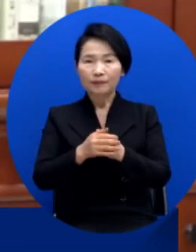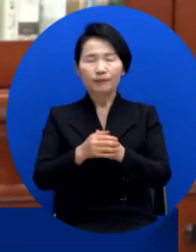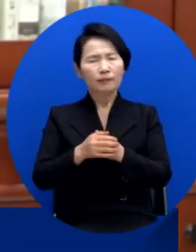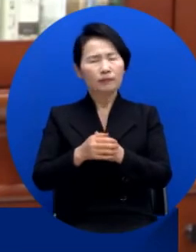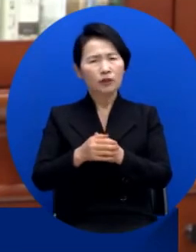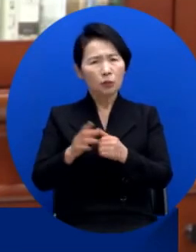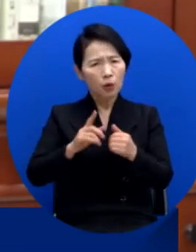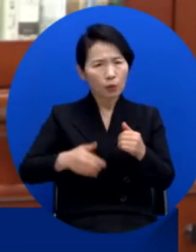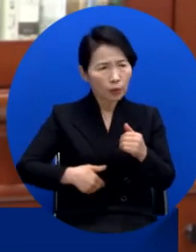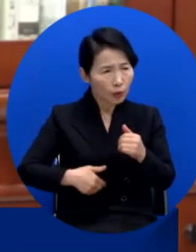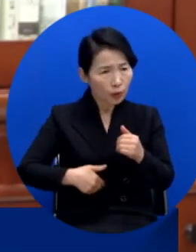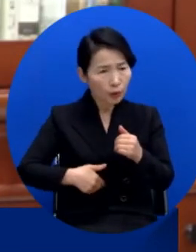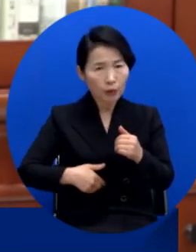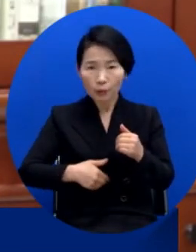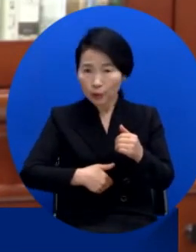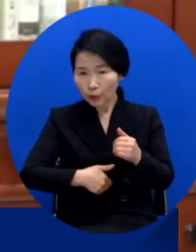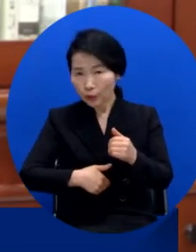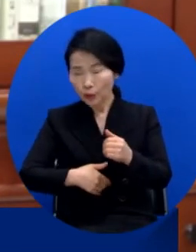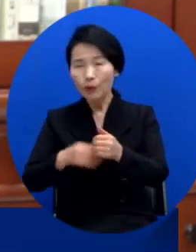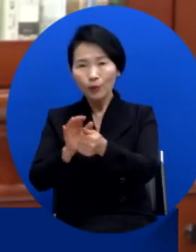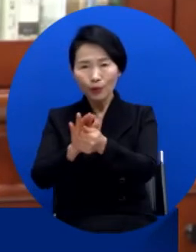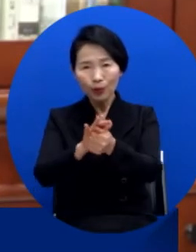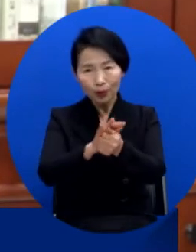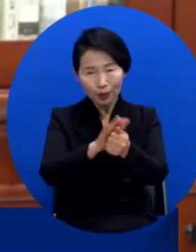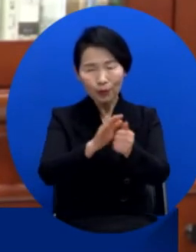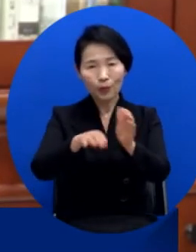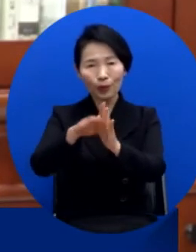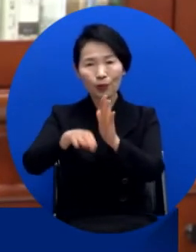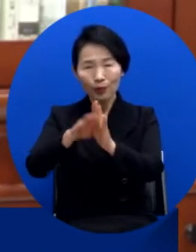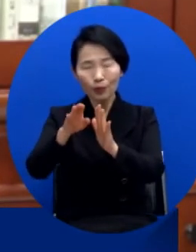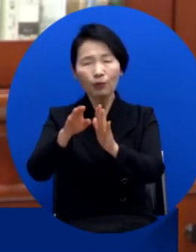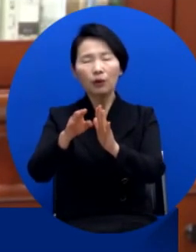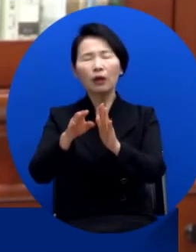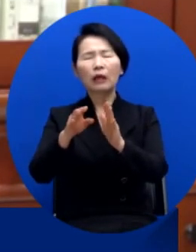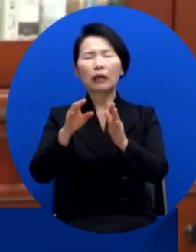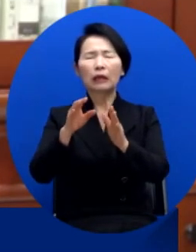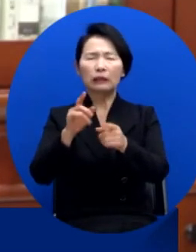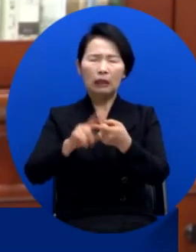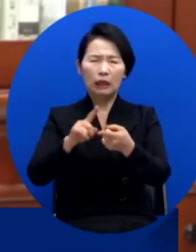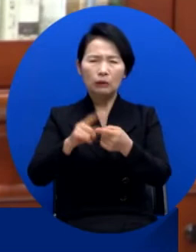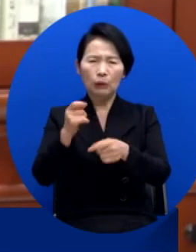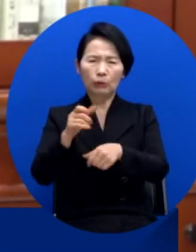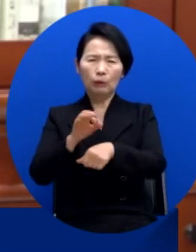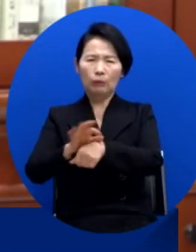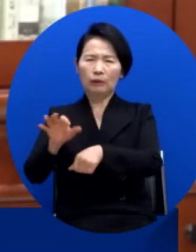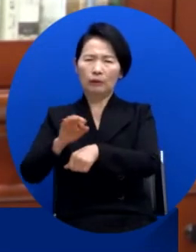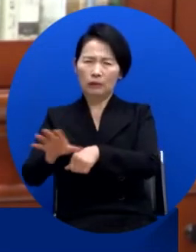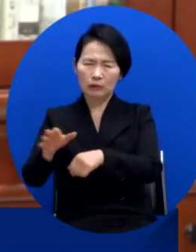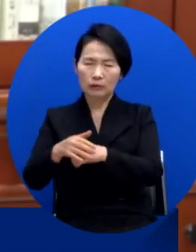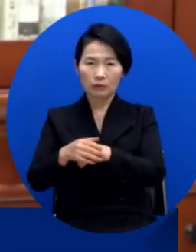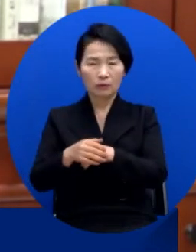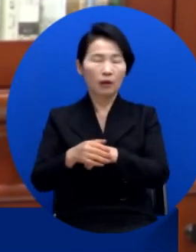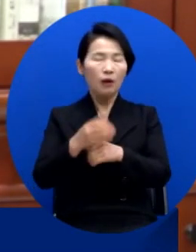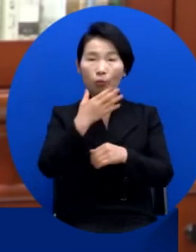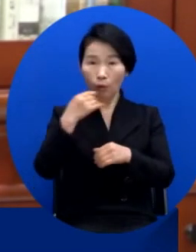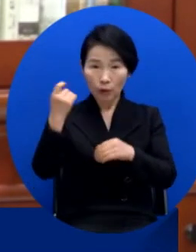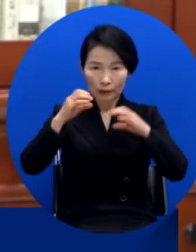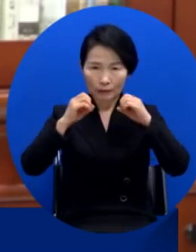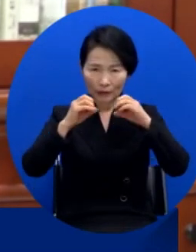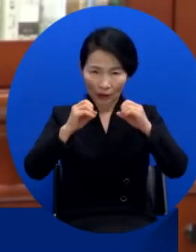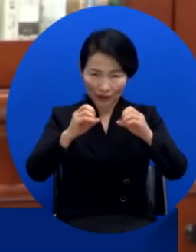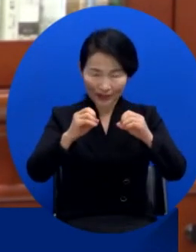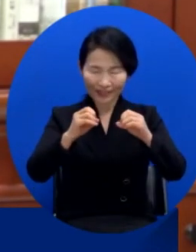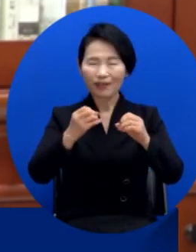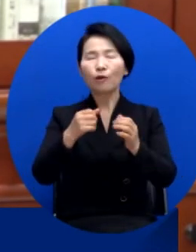이웃들의 필요를 같다 채우는 그런 부분들은 많이 부족한 복음을 전해야 된다는 생각 만큼이나 아 아